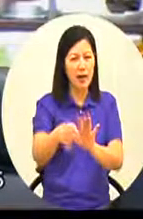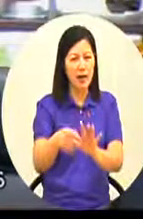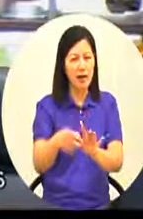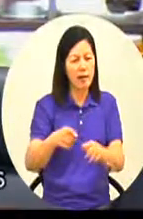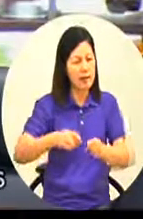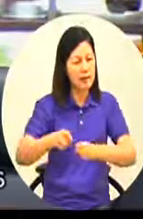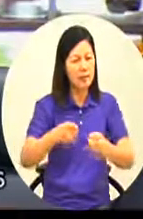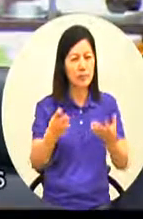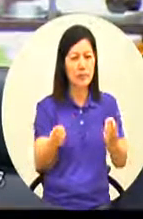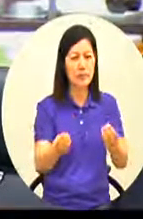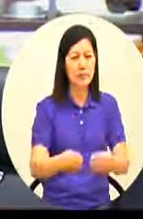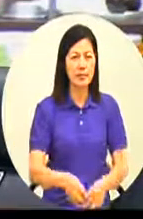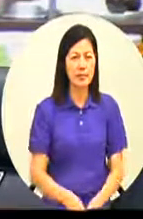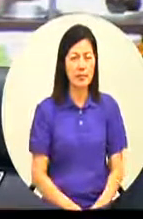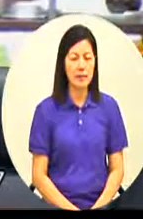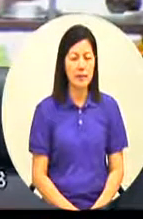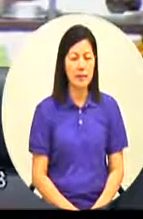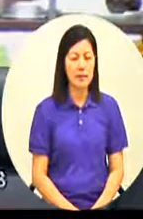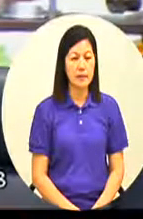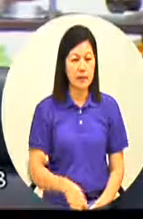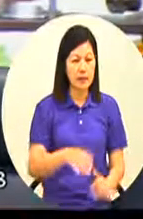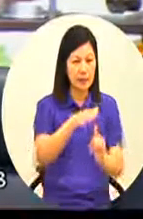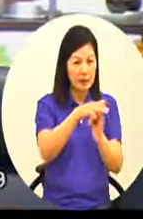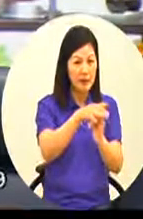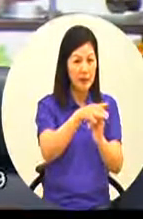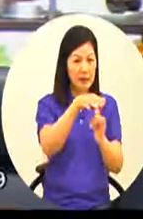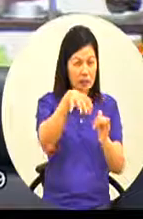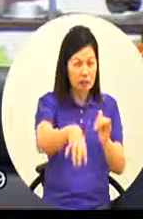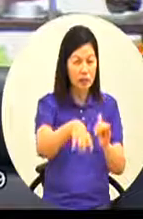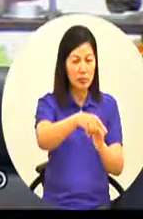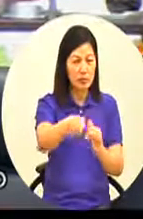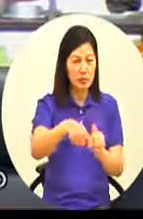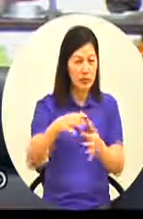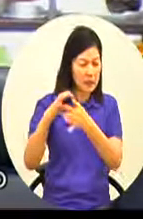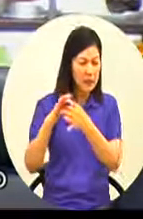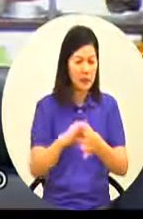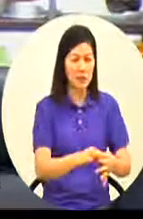有，让这个殡仪馆还继续的在那种